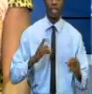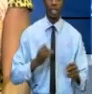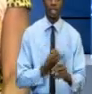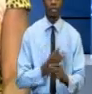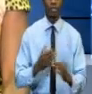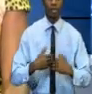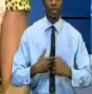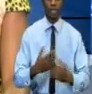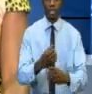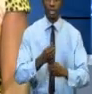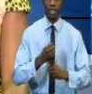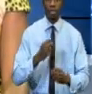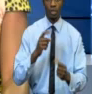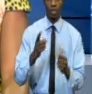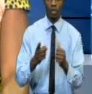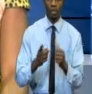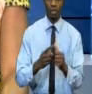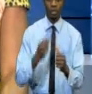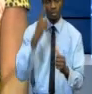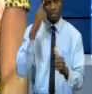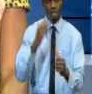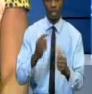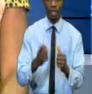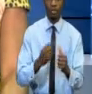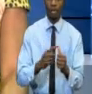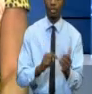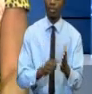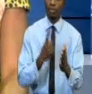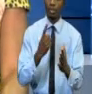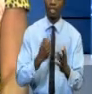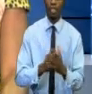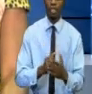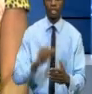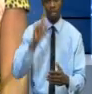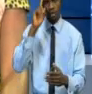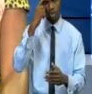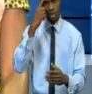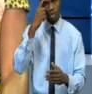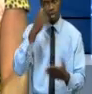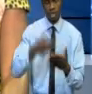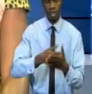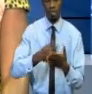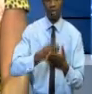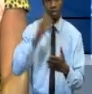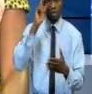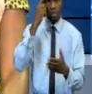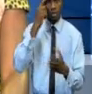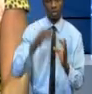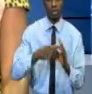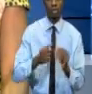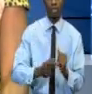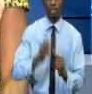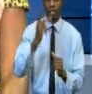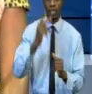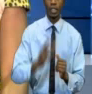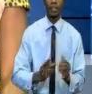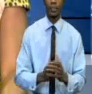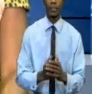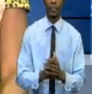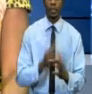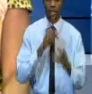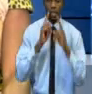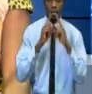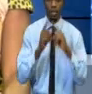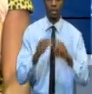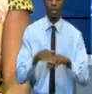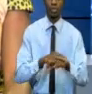pour la première fois le commissaire spécial du Haut-Katanga, l'honorable Félicien Katanga, au cours d'un meeting évoqué différentes